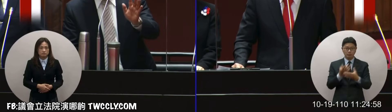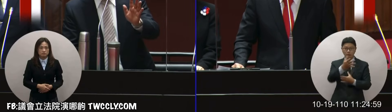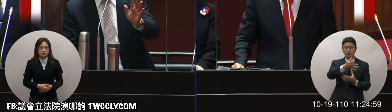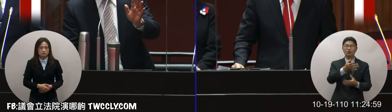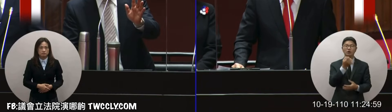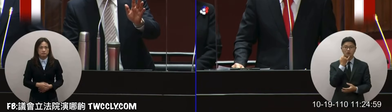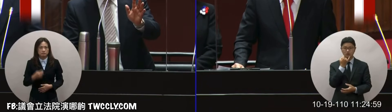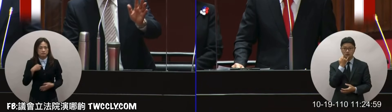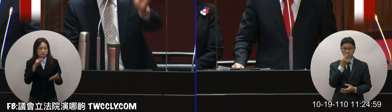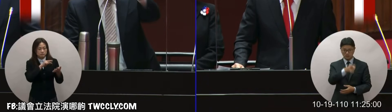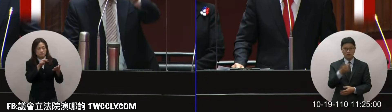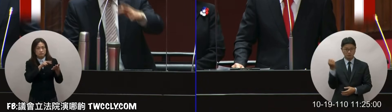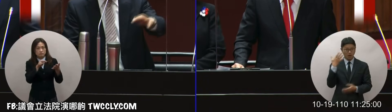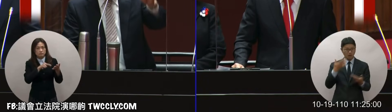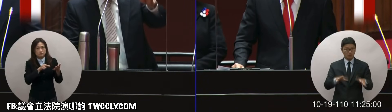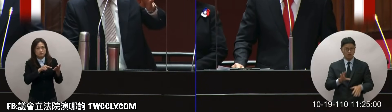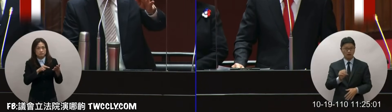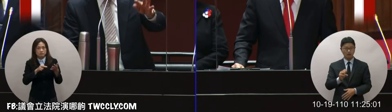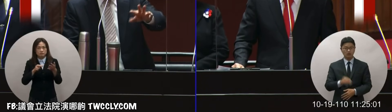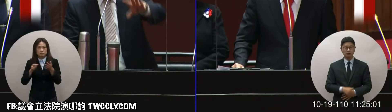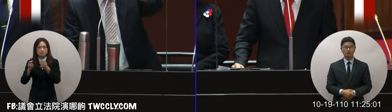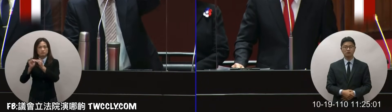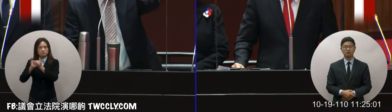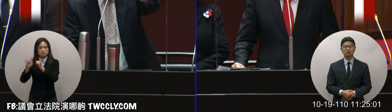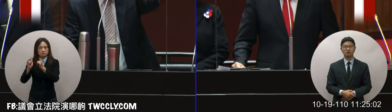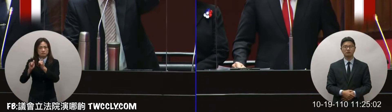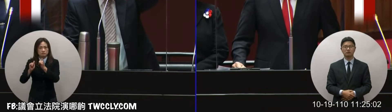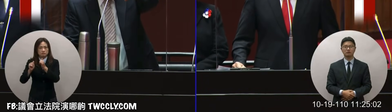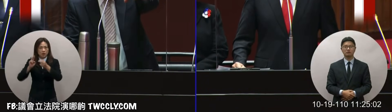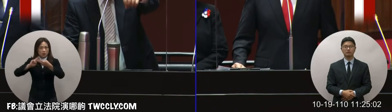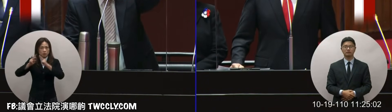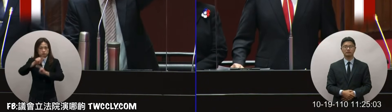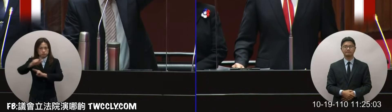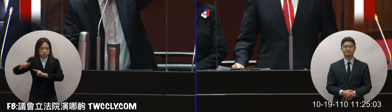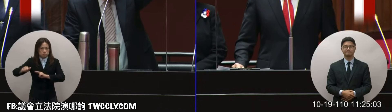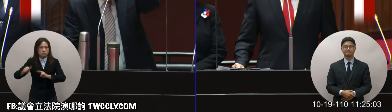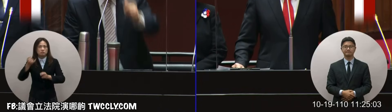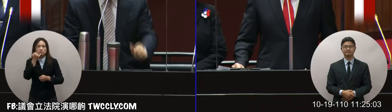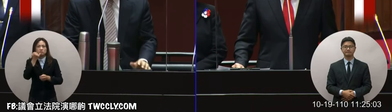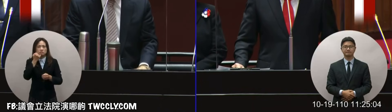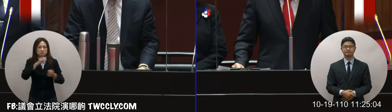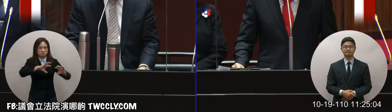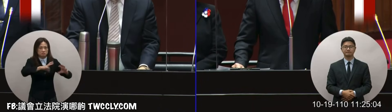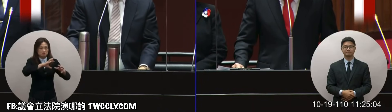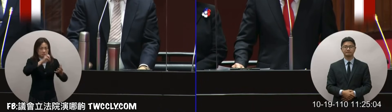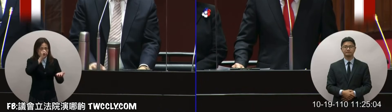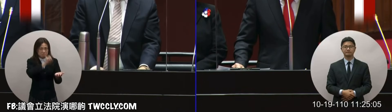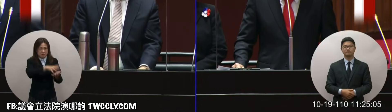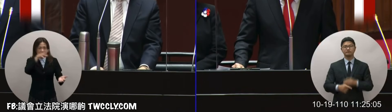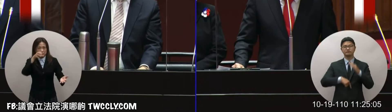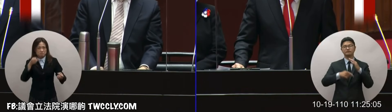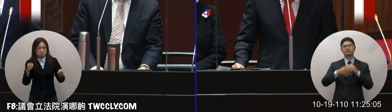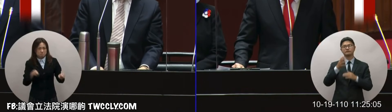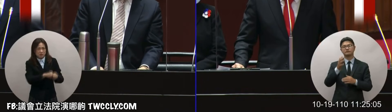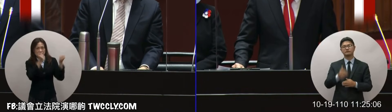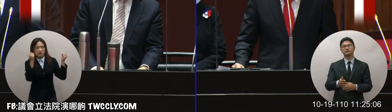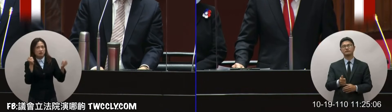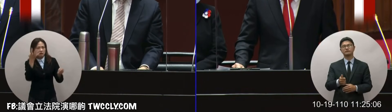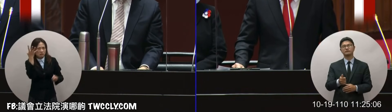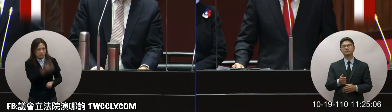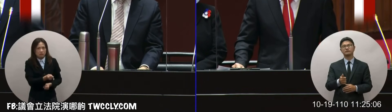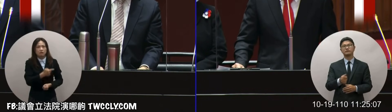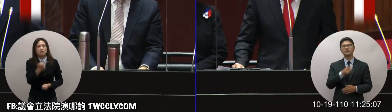我读的资料哈，人类发明的武器已经可以把地球炸毁几百次了。 院长，你